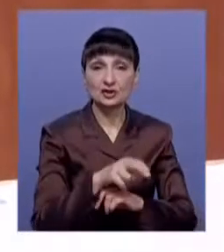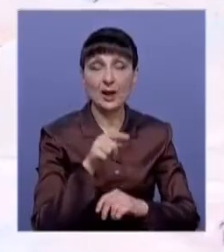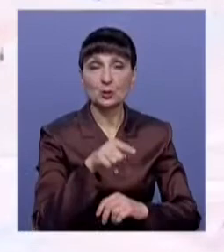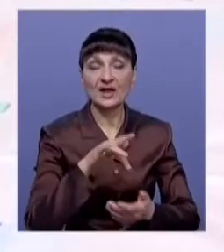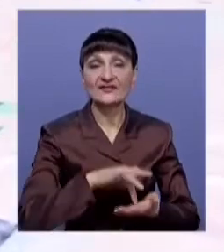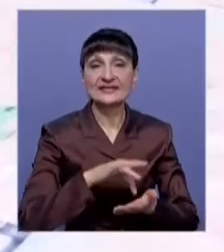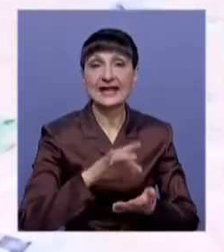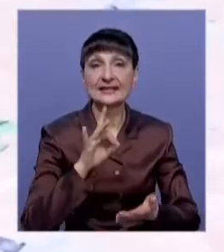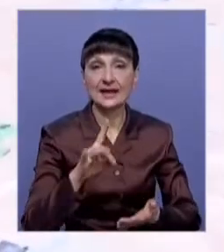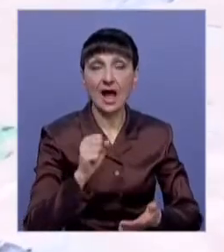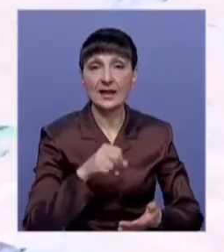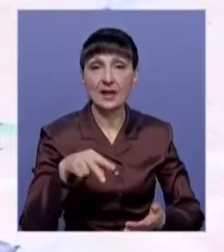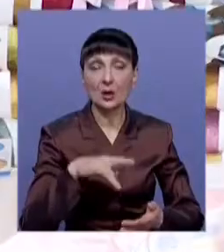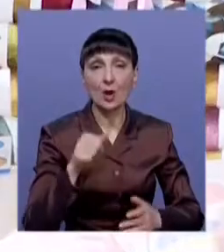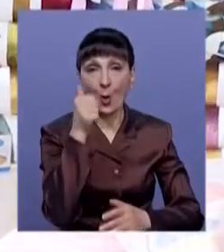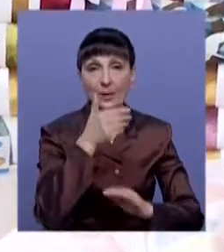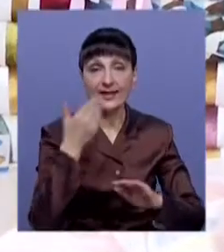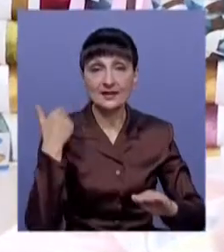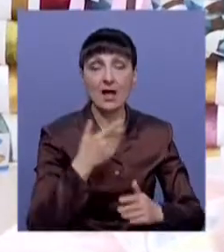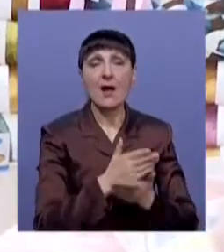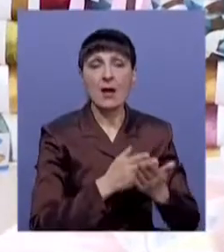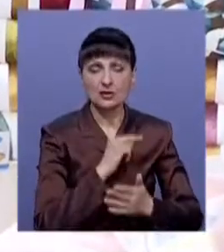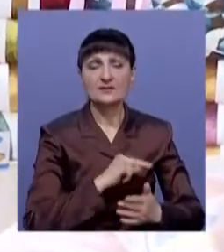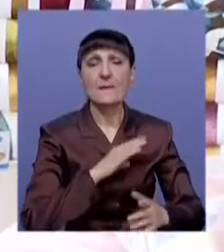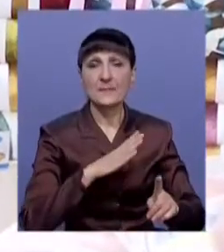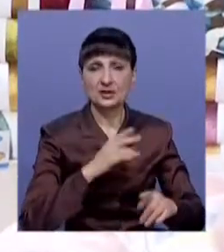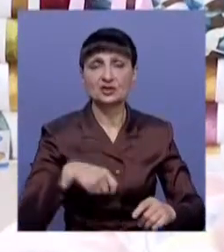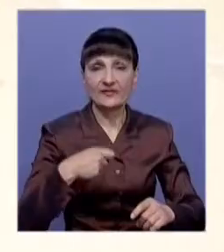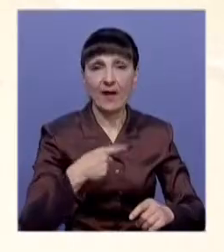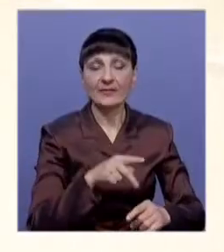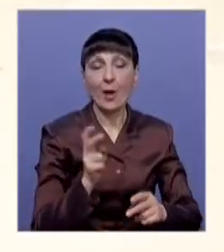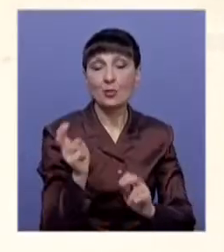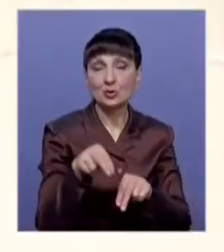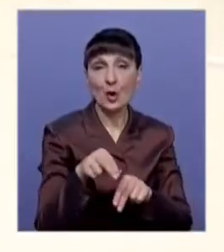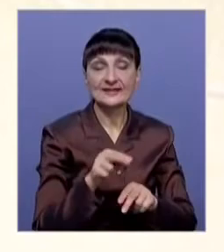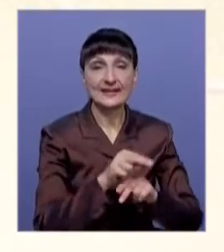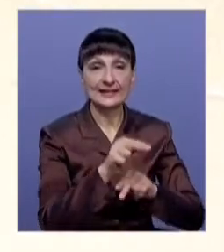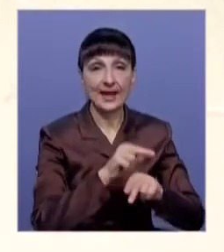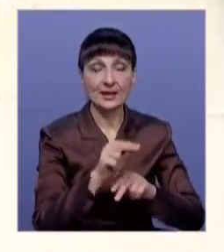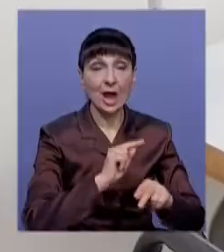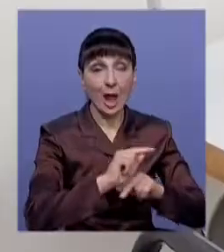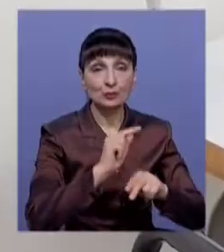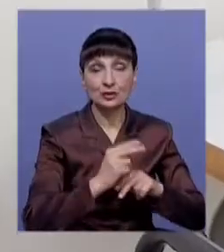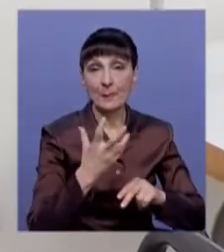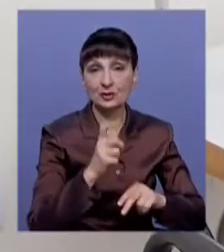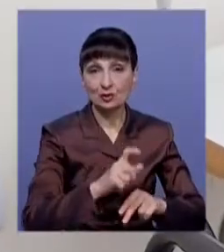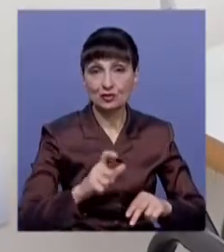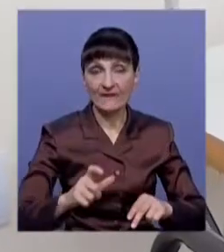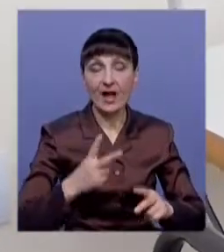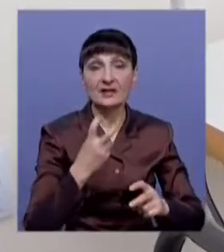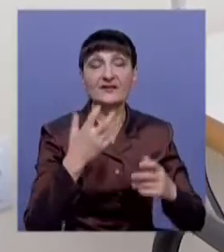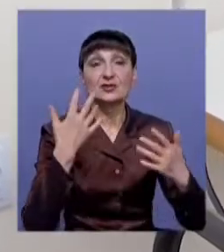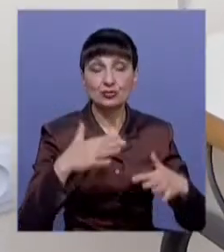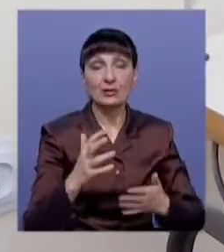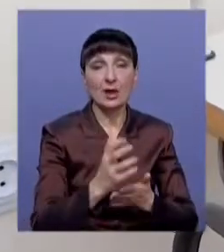паз алатауского района год назад швея со стажем устроилась сюда тренером я обучила своему мастерству порядка 500 женщин 200 из которых уже